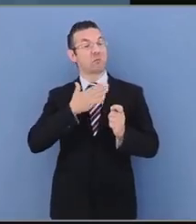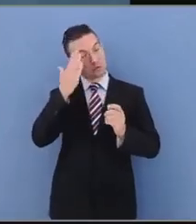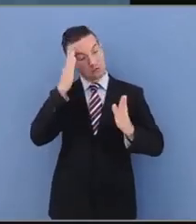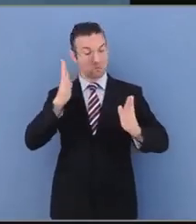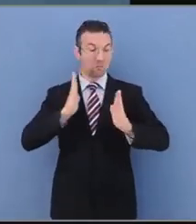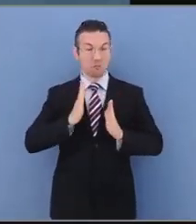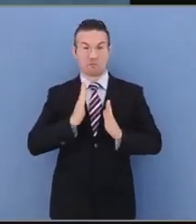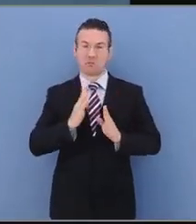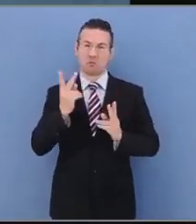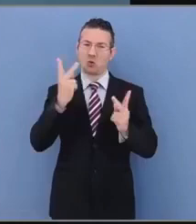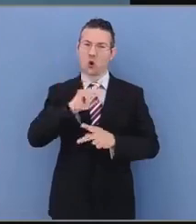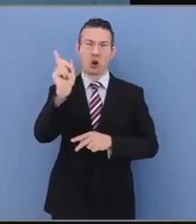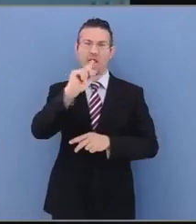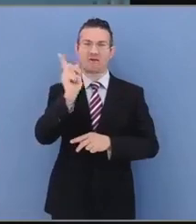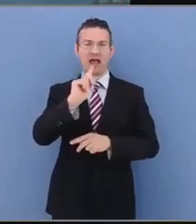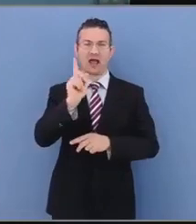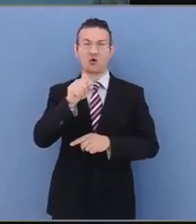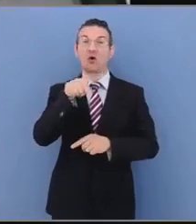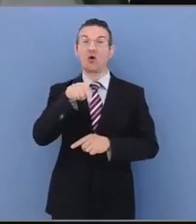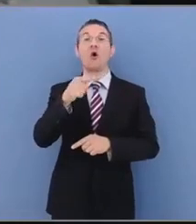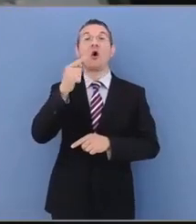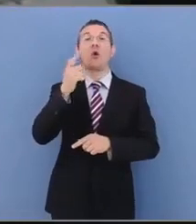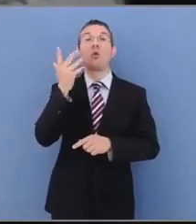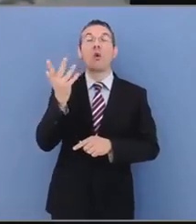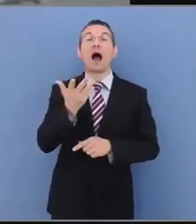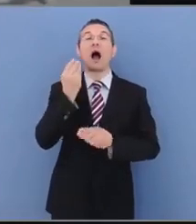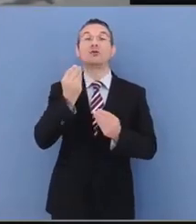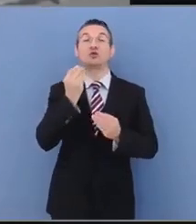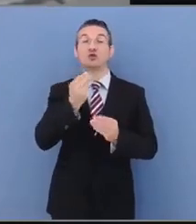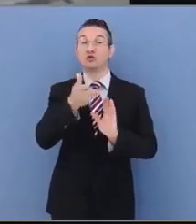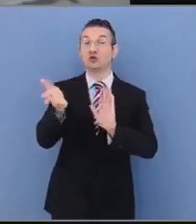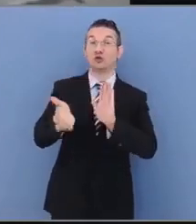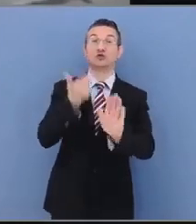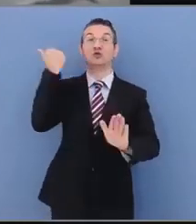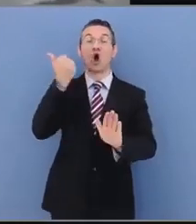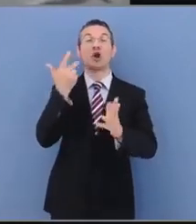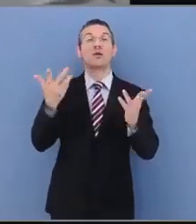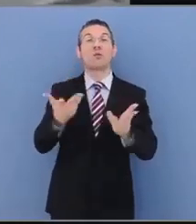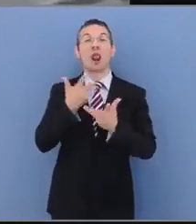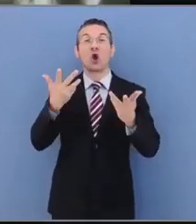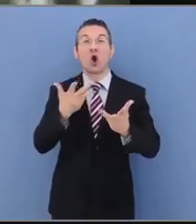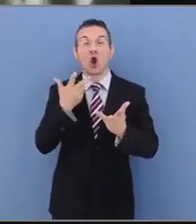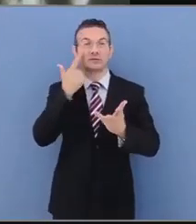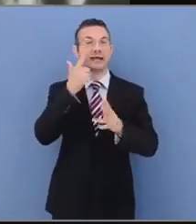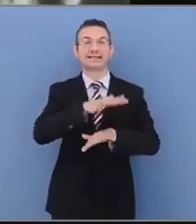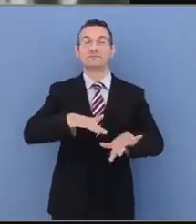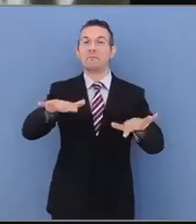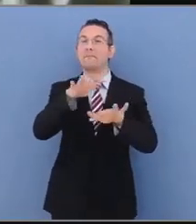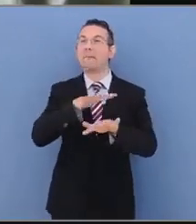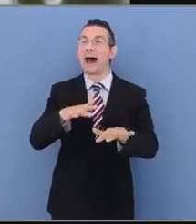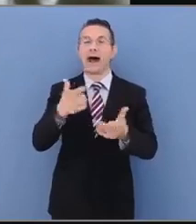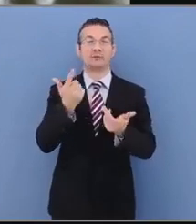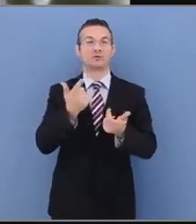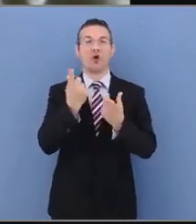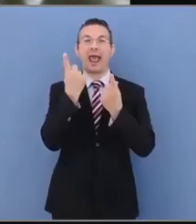si toglie qualcosa, uno spazio fisico, delle risorse